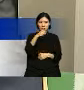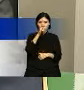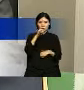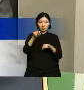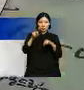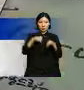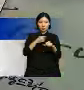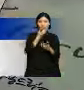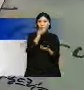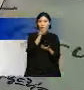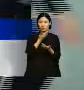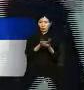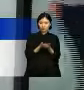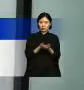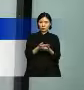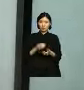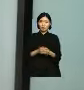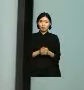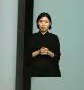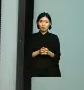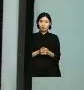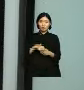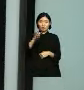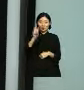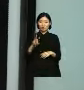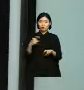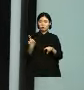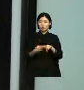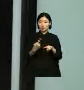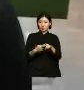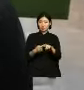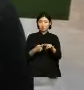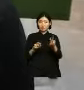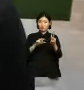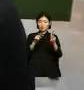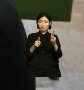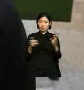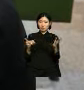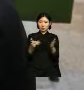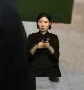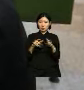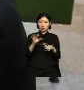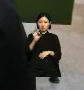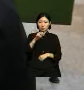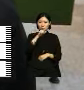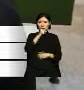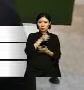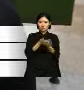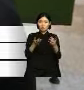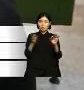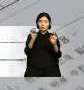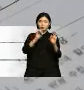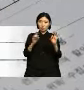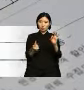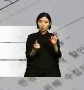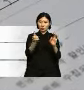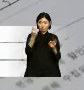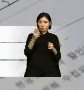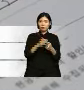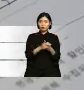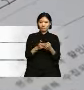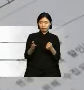주효했던 것 같습니다 도 이쪽이 여기에 광 도시와 마찬가지로 12월까지 지 화폐 인센티브를 10% 로 높였기